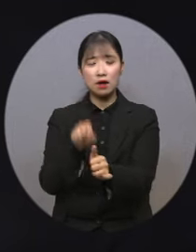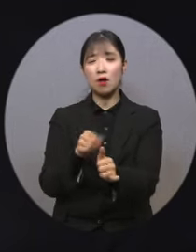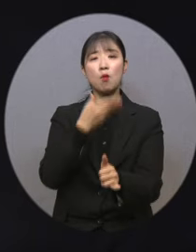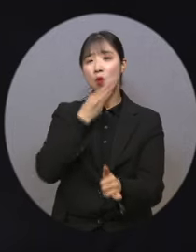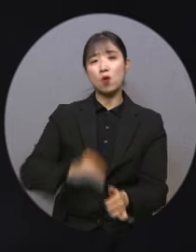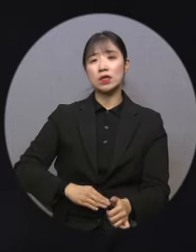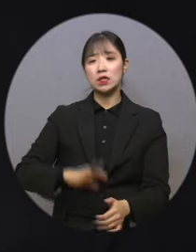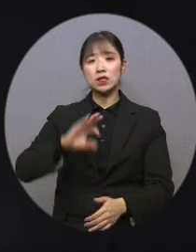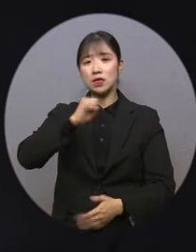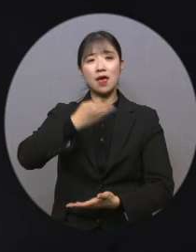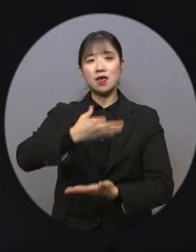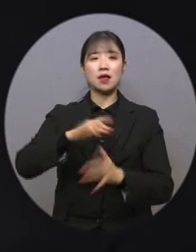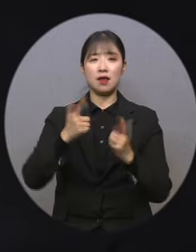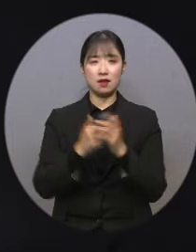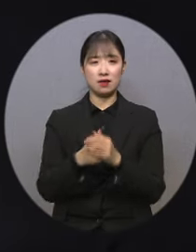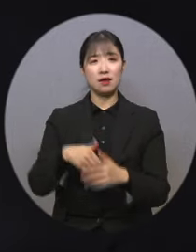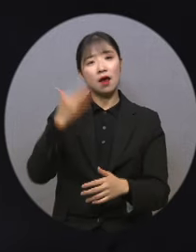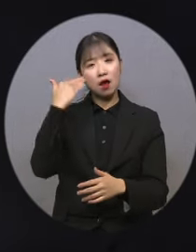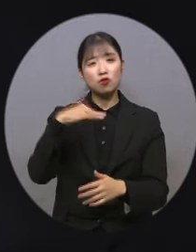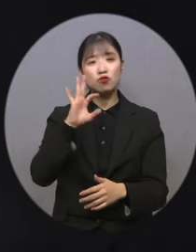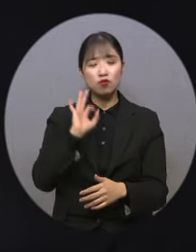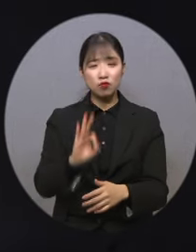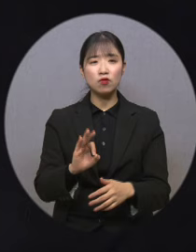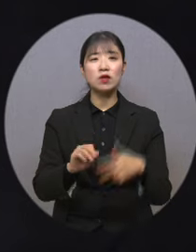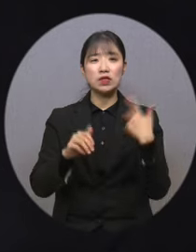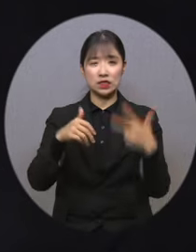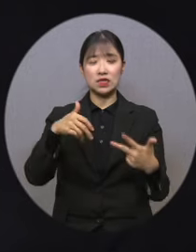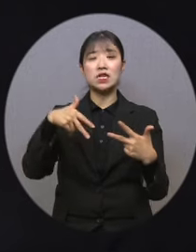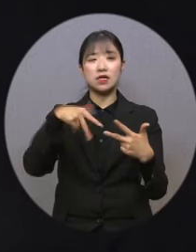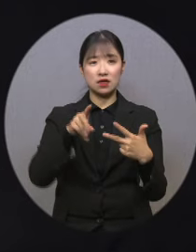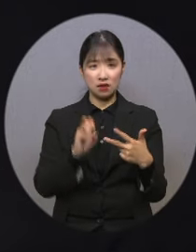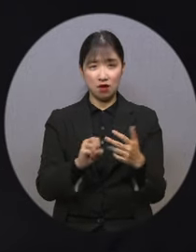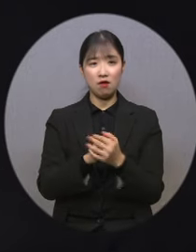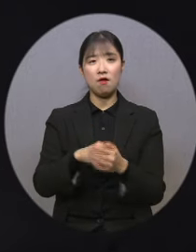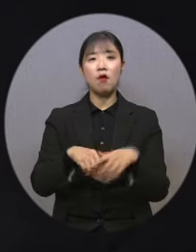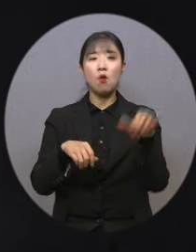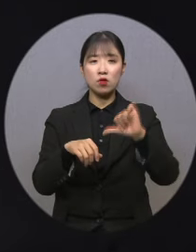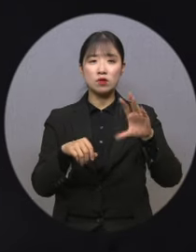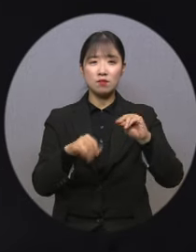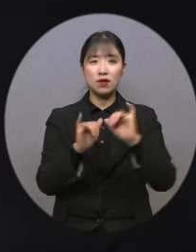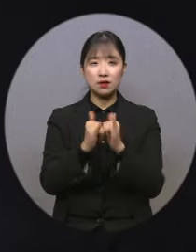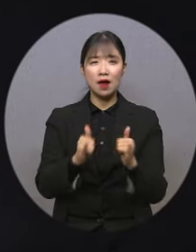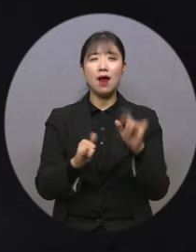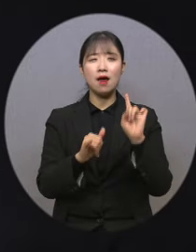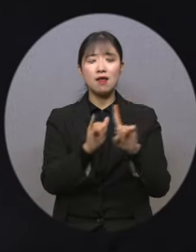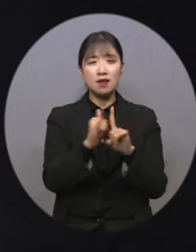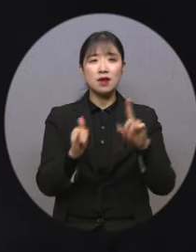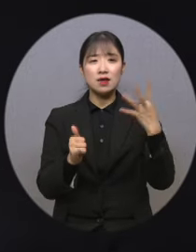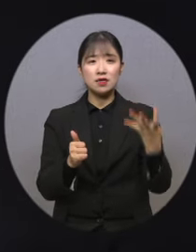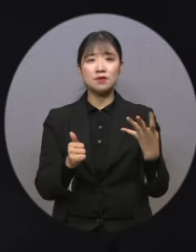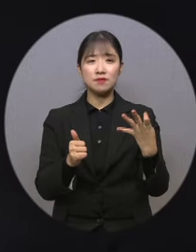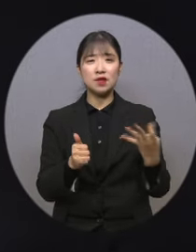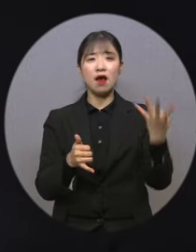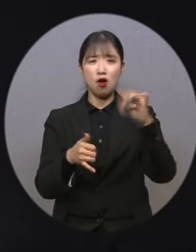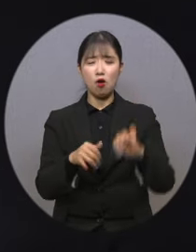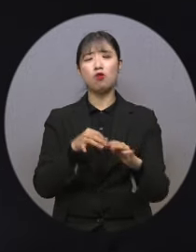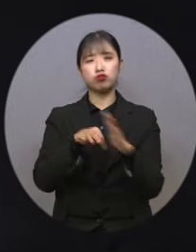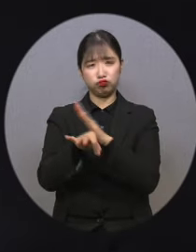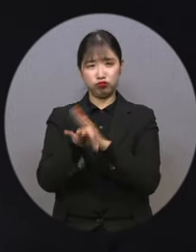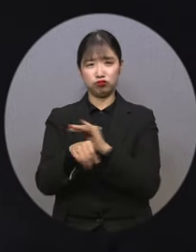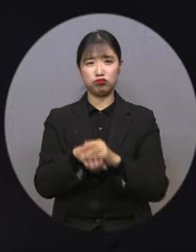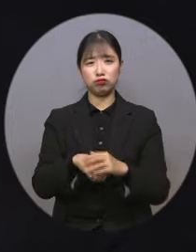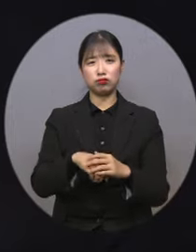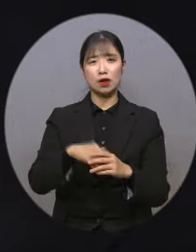우리나라 돈이 7 형인데 5천만 명이 한 사람당 14억 시를 내 난 거예요 주식에서 대한민국 문재인 대통령 은 대표이자